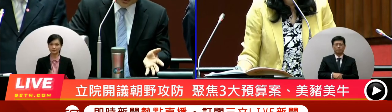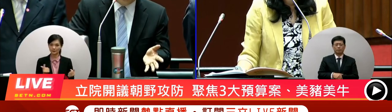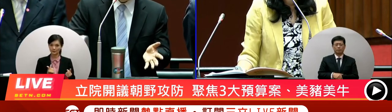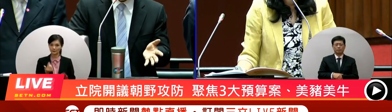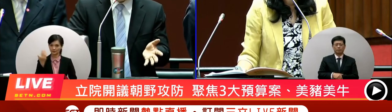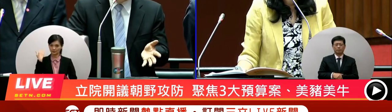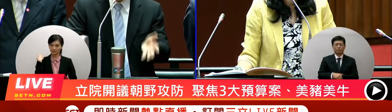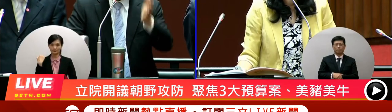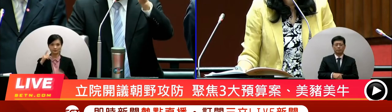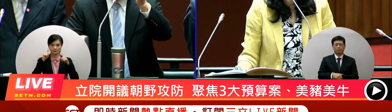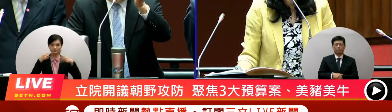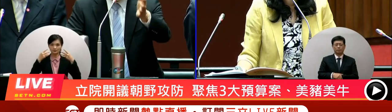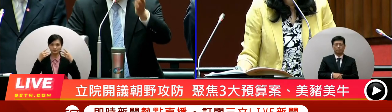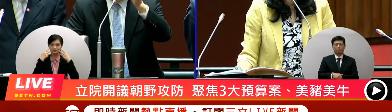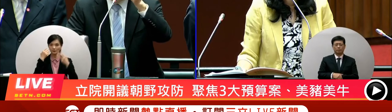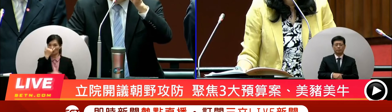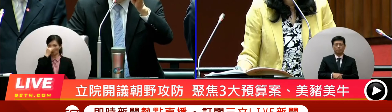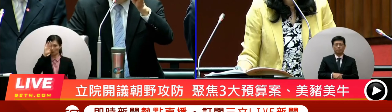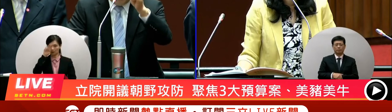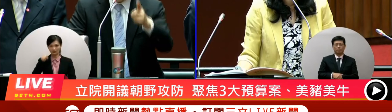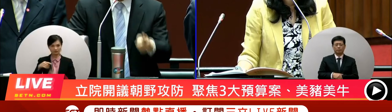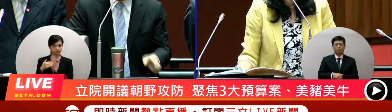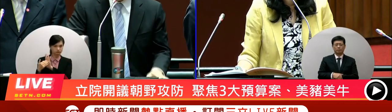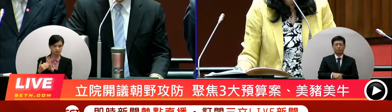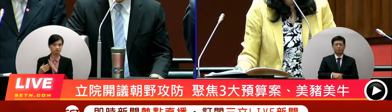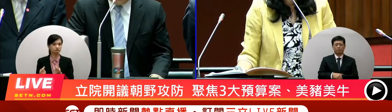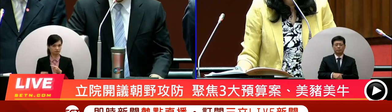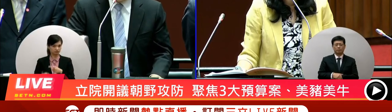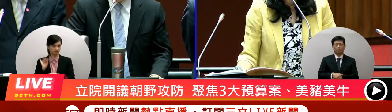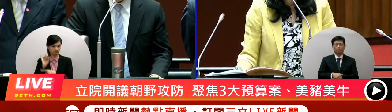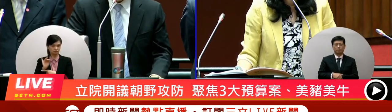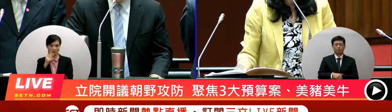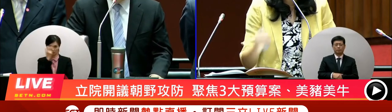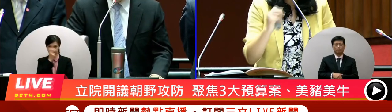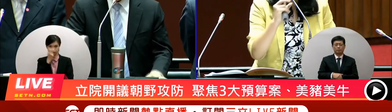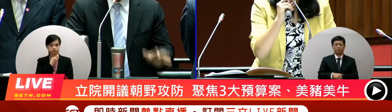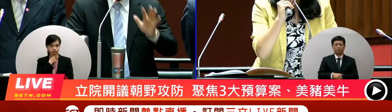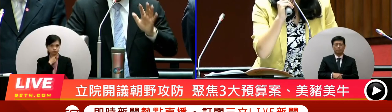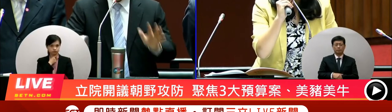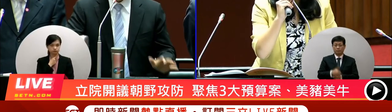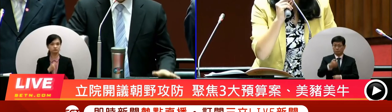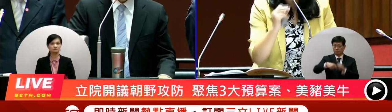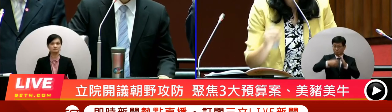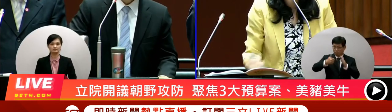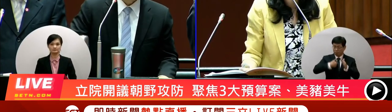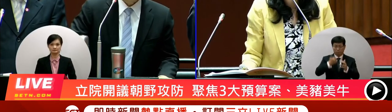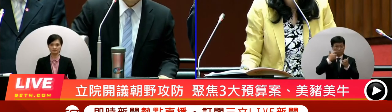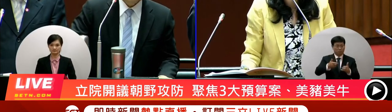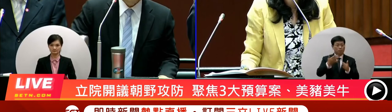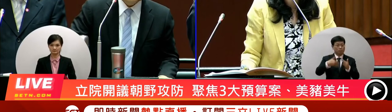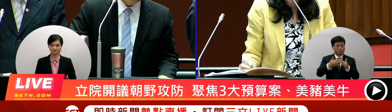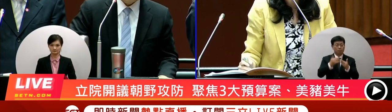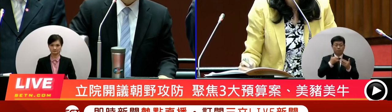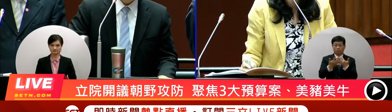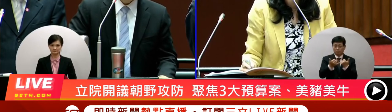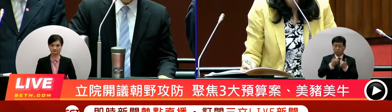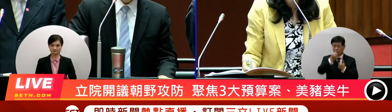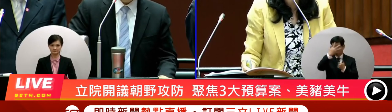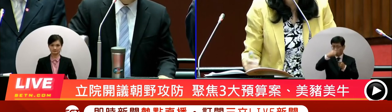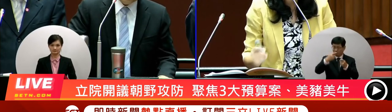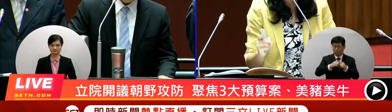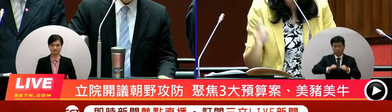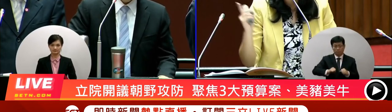守护徽州猪瘟，我当时就要求100%检查， 等等。 谢谢院长关心学童还有我们青少年儿童的